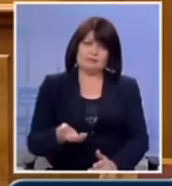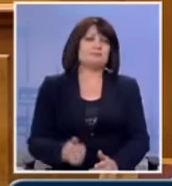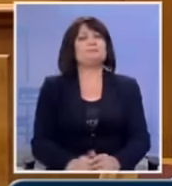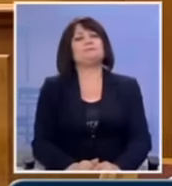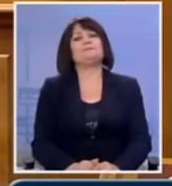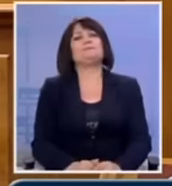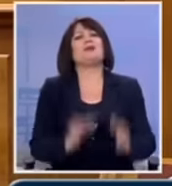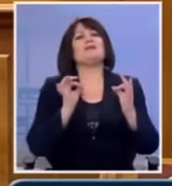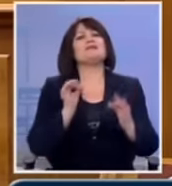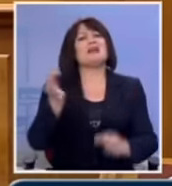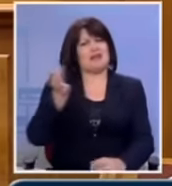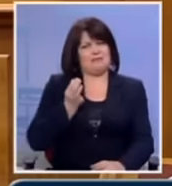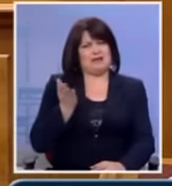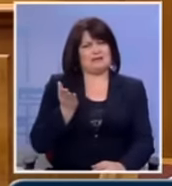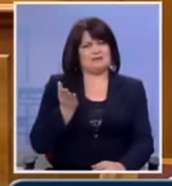Και βεβαίως σας άκουσα να λέτε